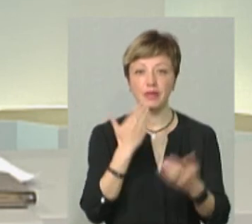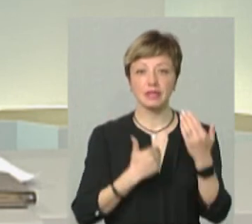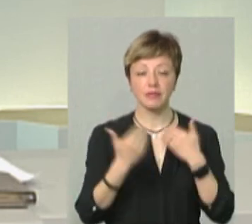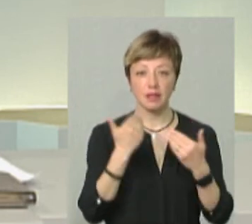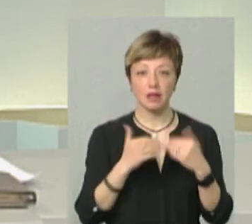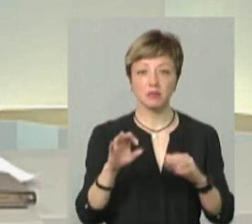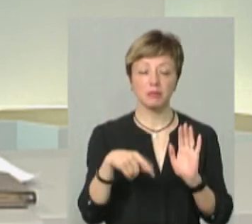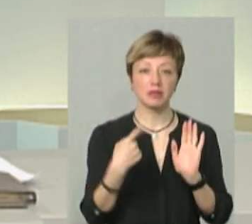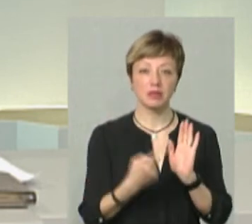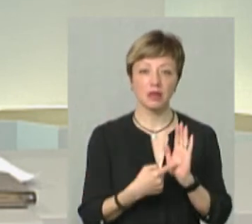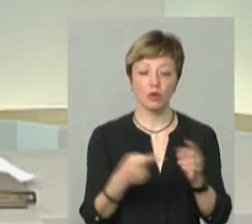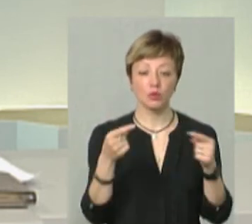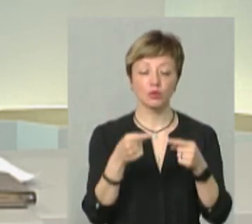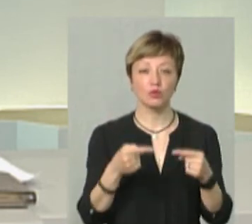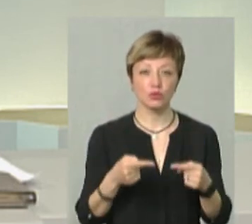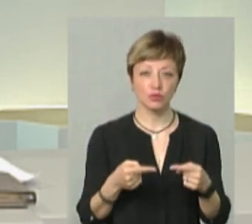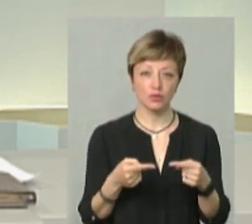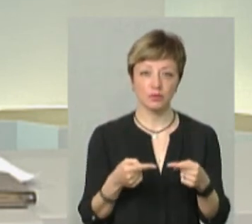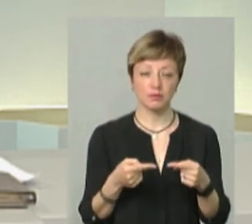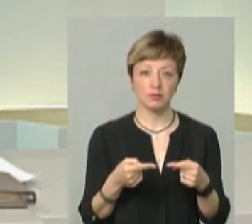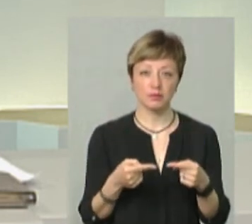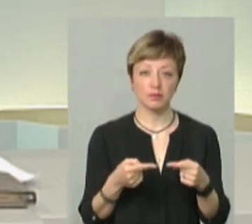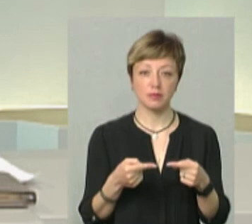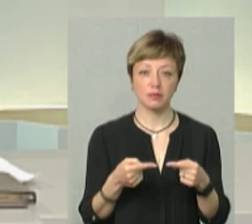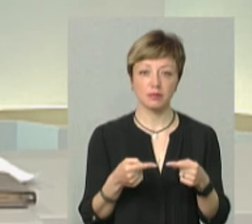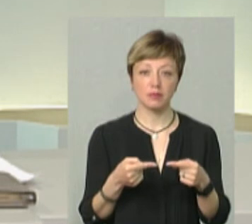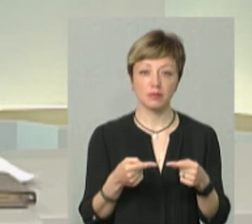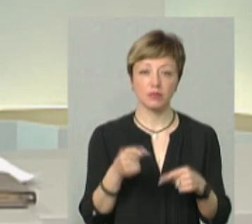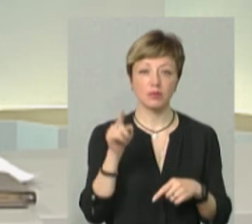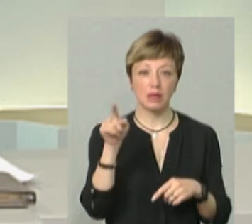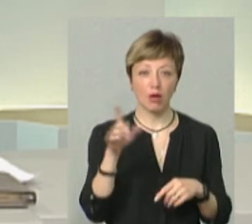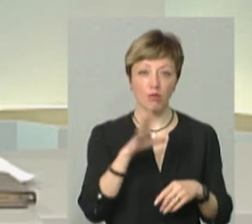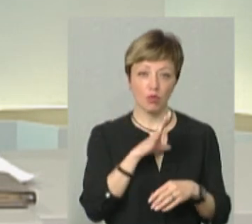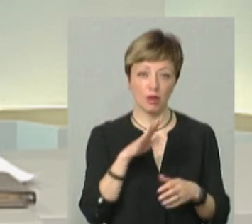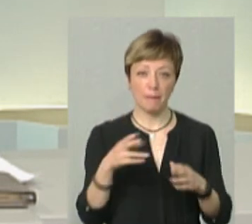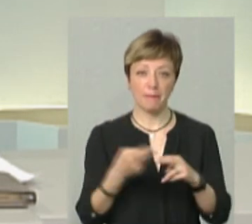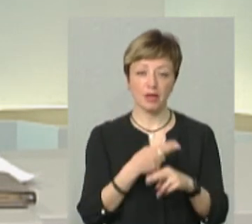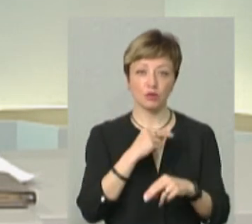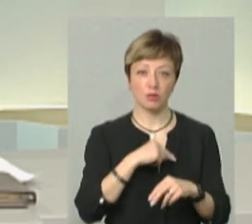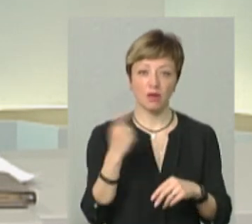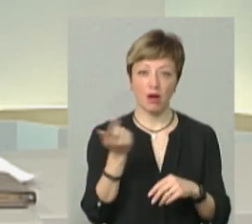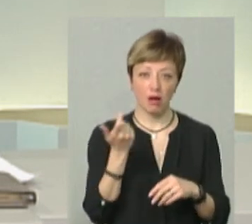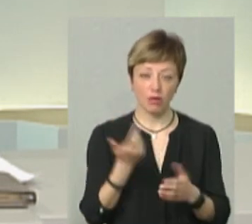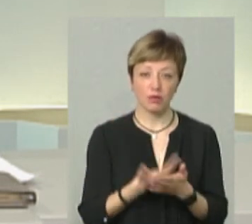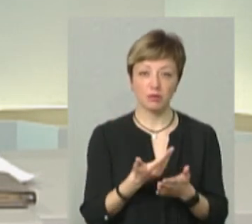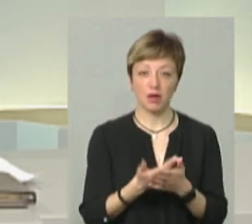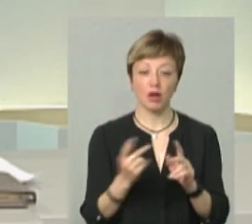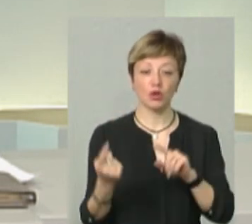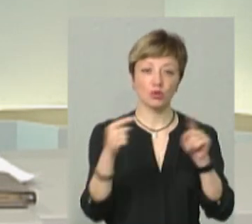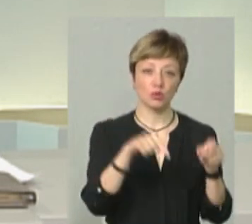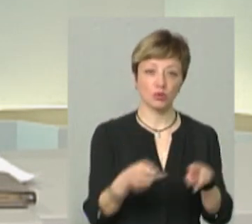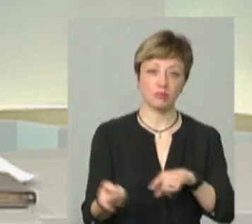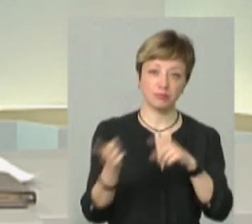так само питання уточнювали, от якраз вони були там безробітними, наприклад, там в Харкові, як їм